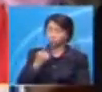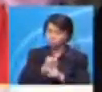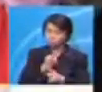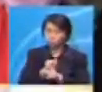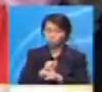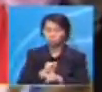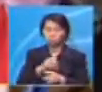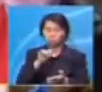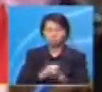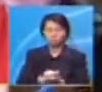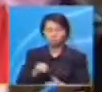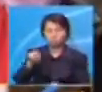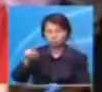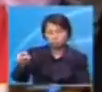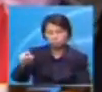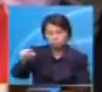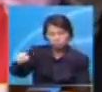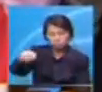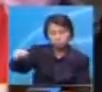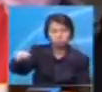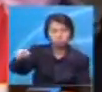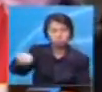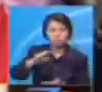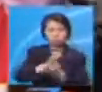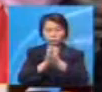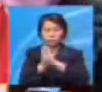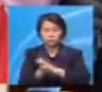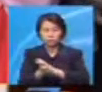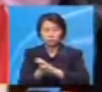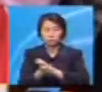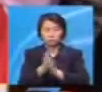merupakan mereka yang